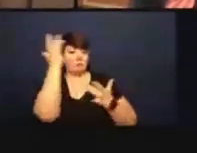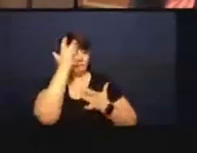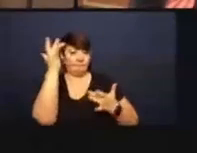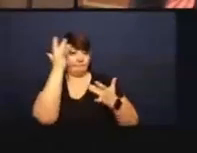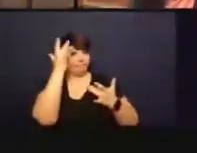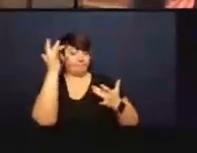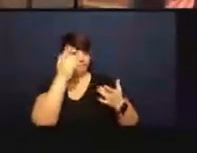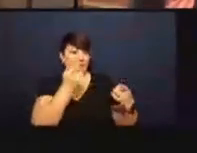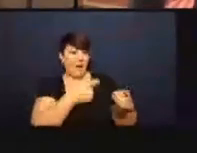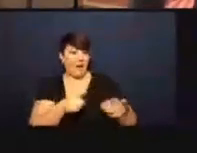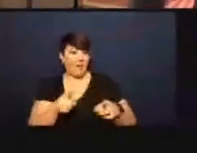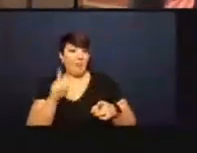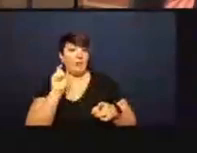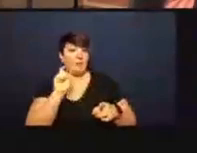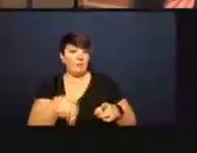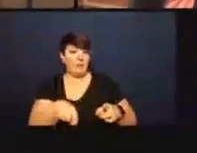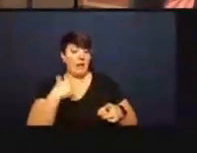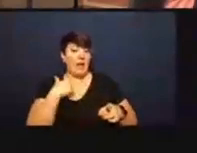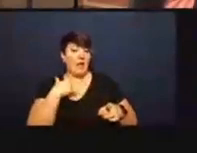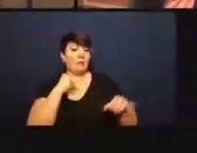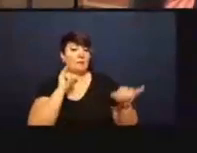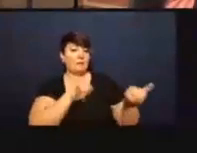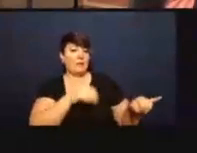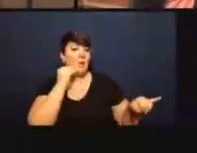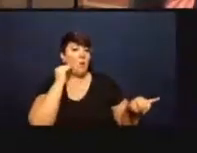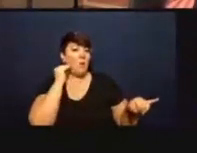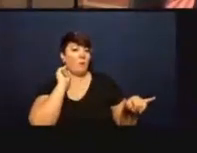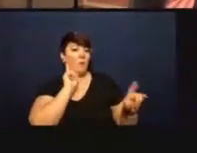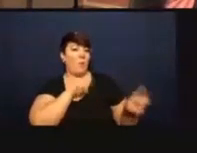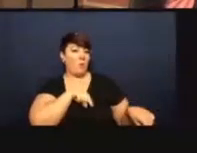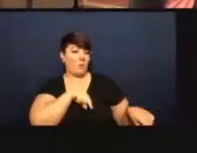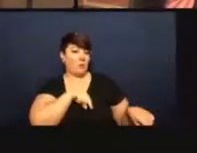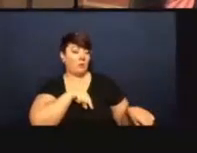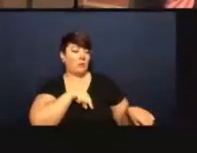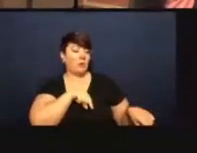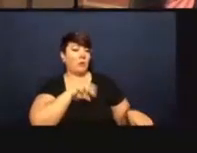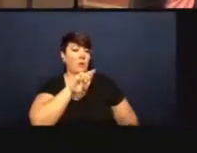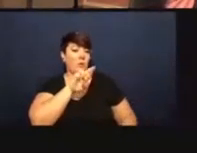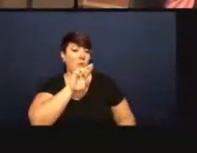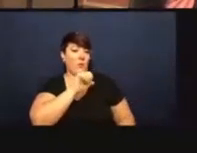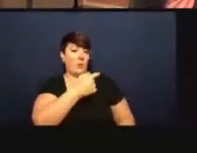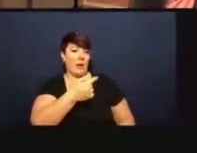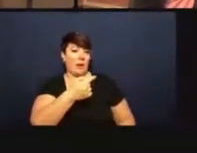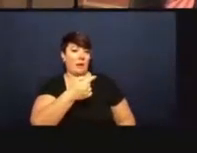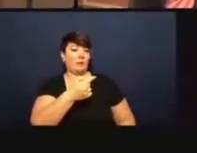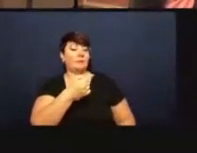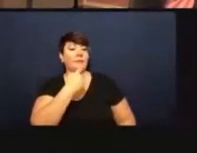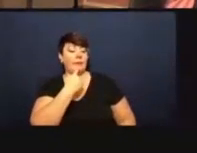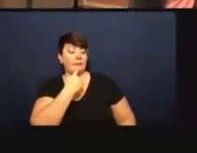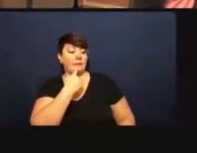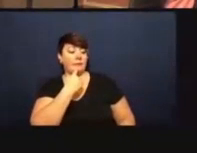mwongozo huu haufuatilii tu kwa karantini ya COVID peke yake.